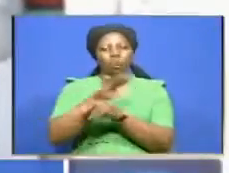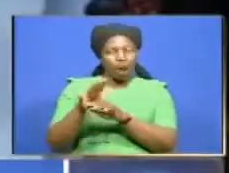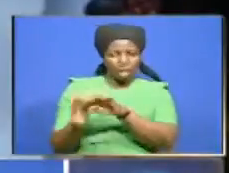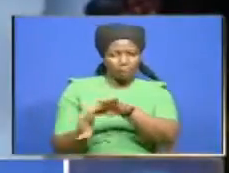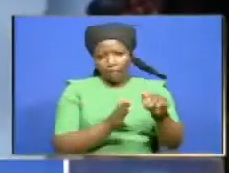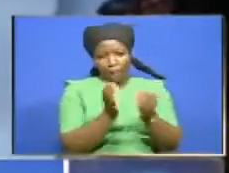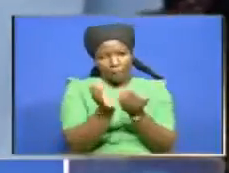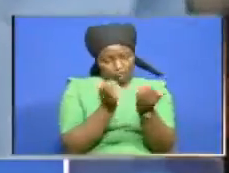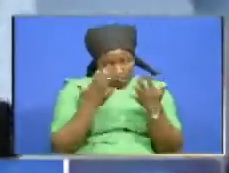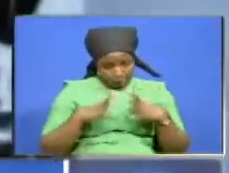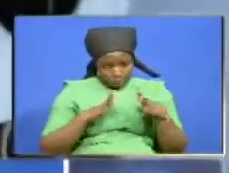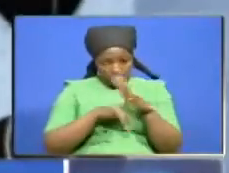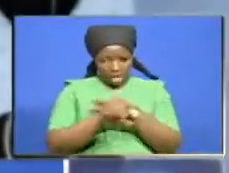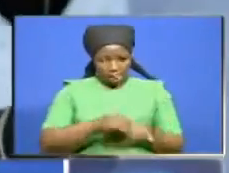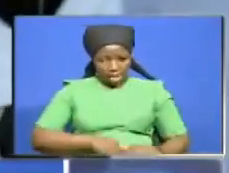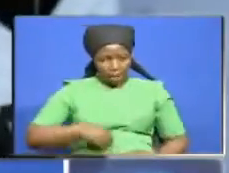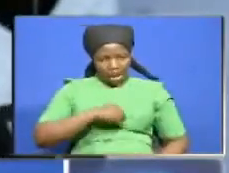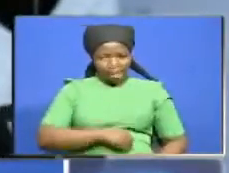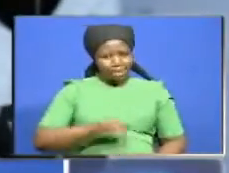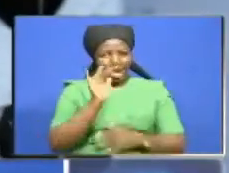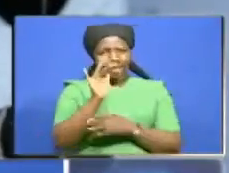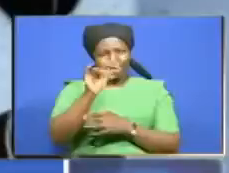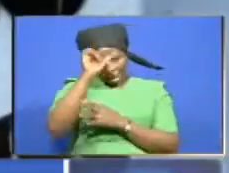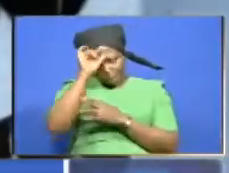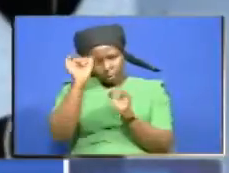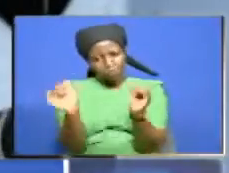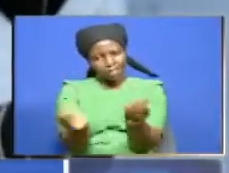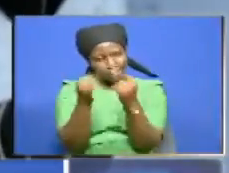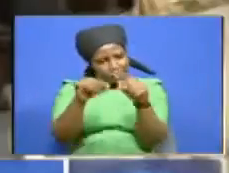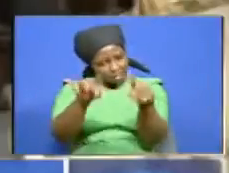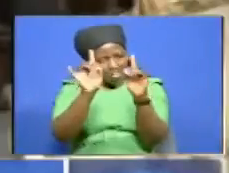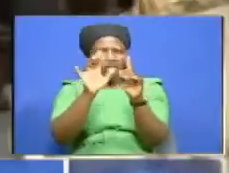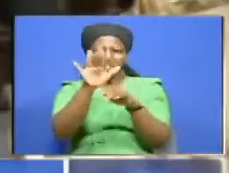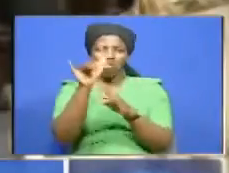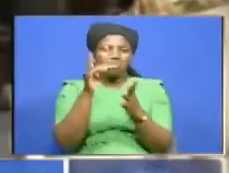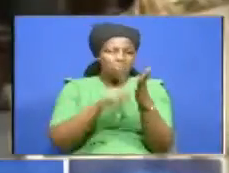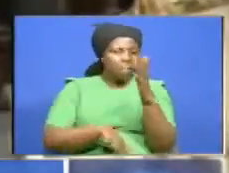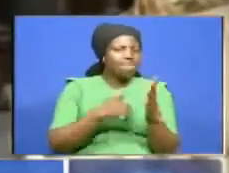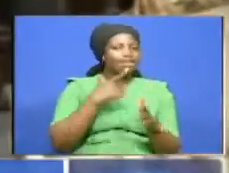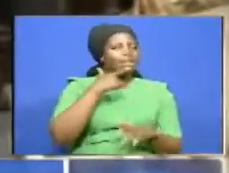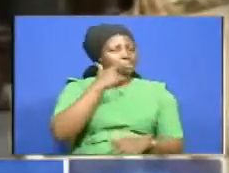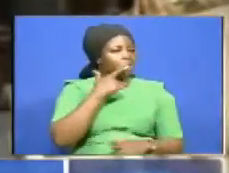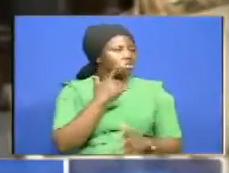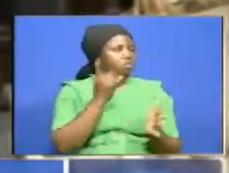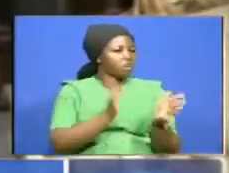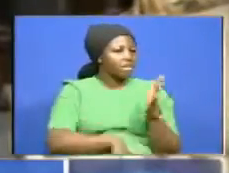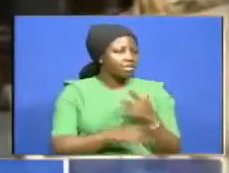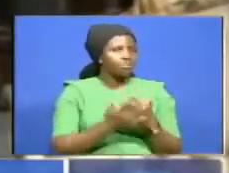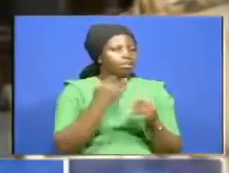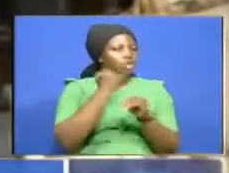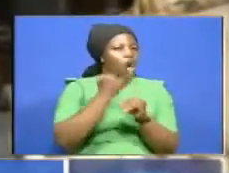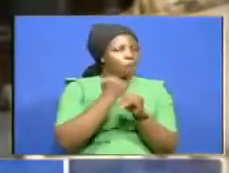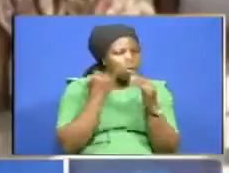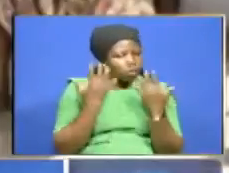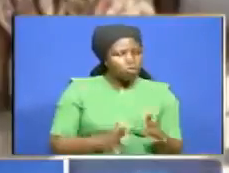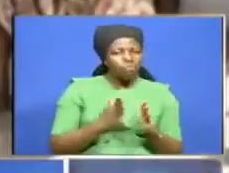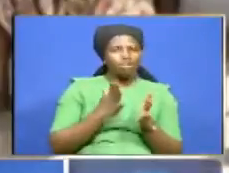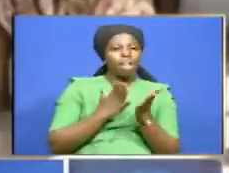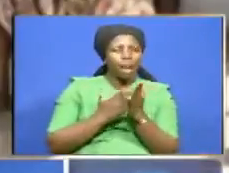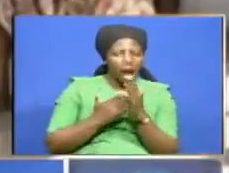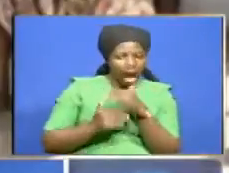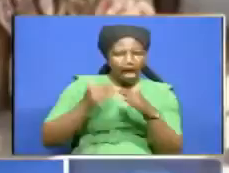wafanyabiashara huko Malindi wanahimiza serikali kuokoa kutokana na kile wanakitaja kuwa kupoteza riziki yao kufuatia janga